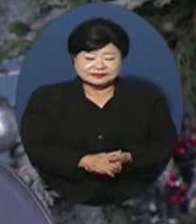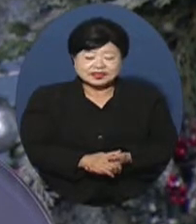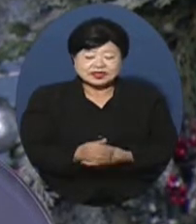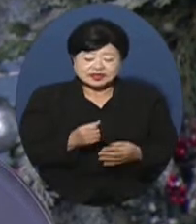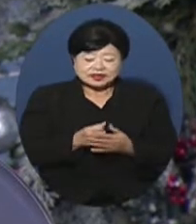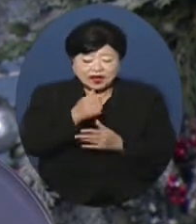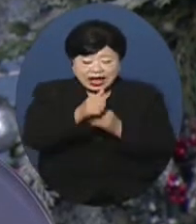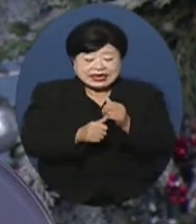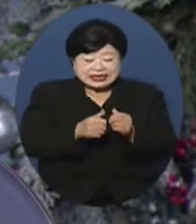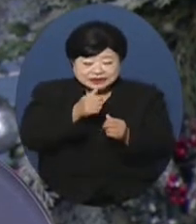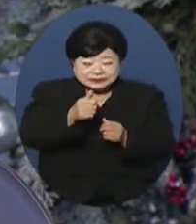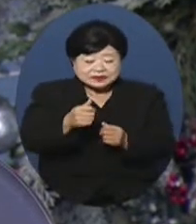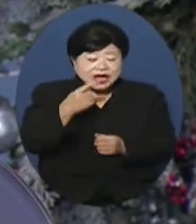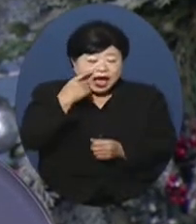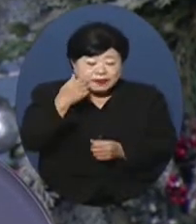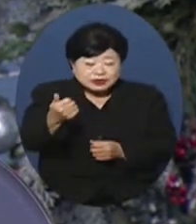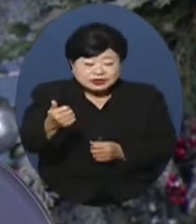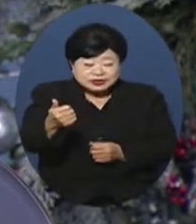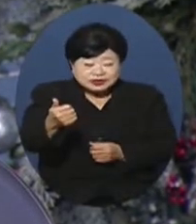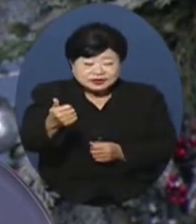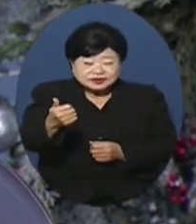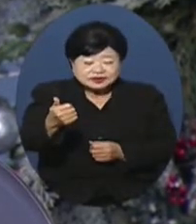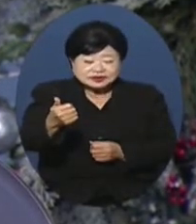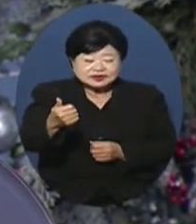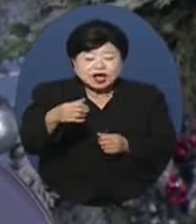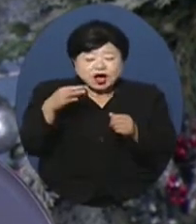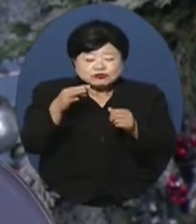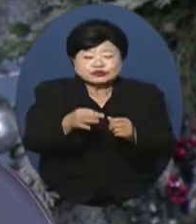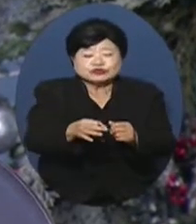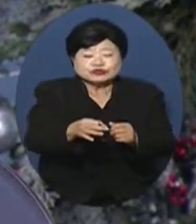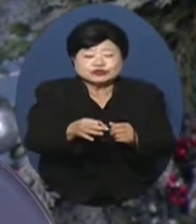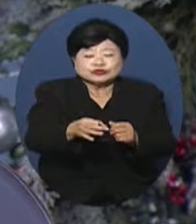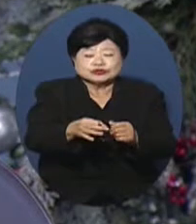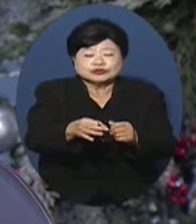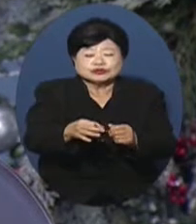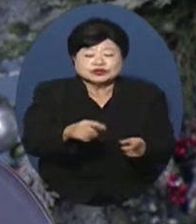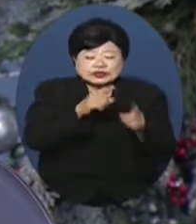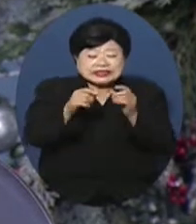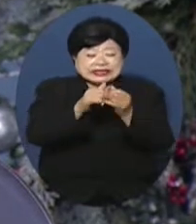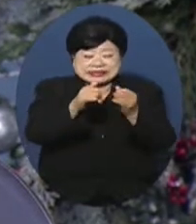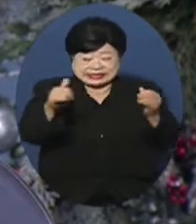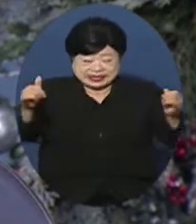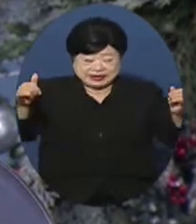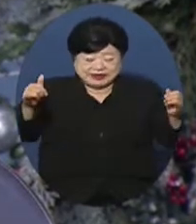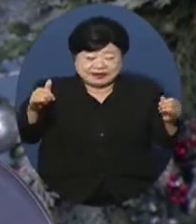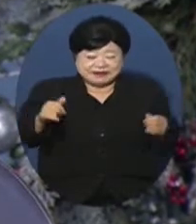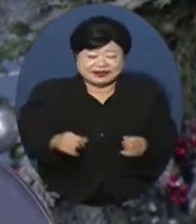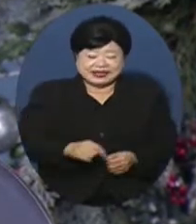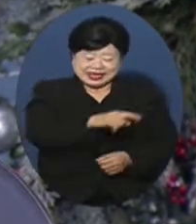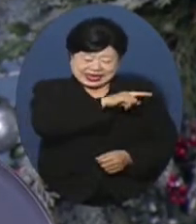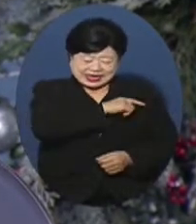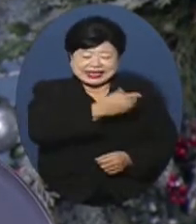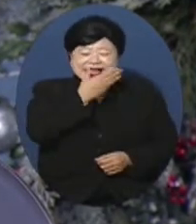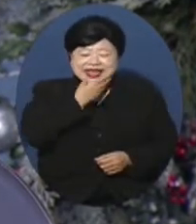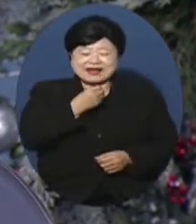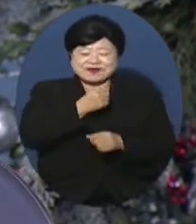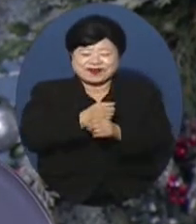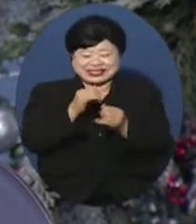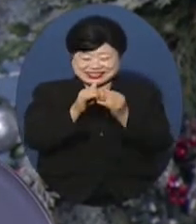그러므로 하나님은 아버지 로 브루스가 부르고 사는 사람이 가장 행복한 싸움인